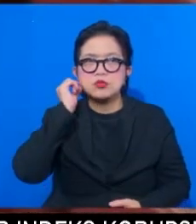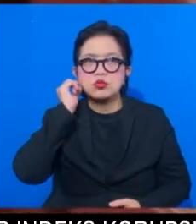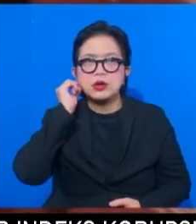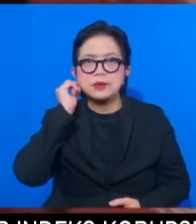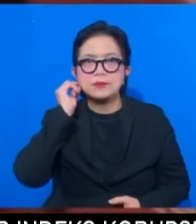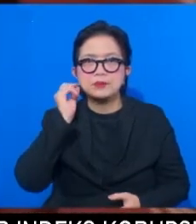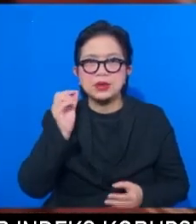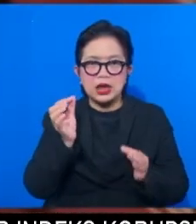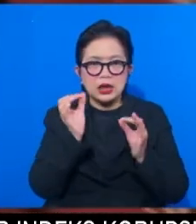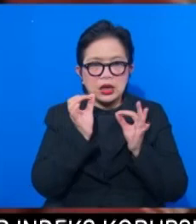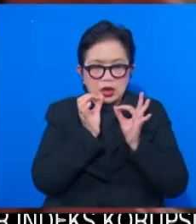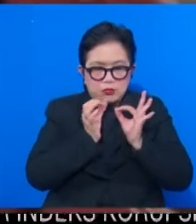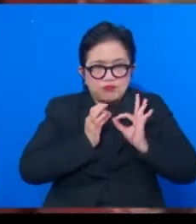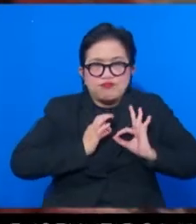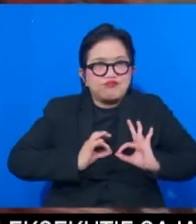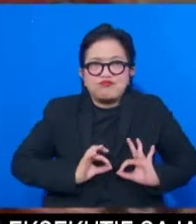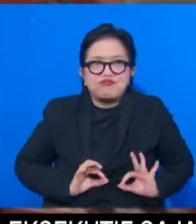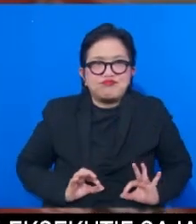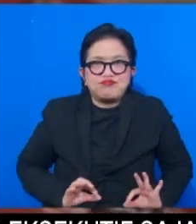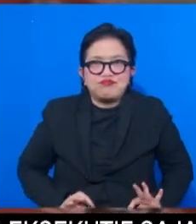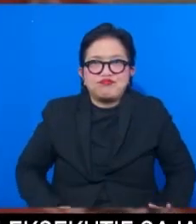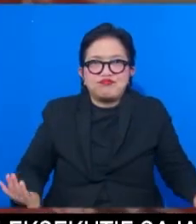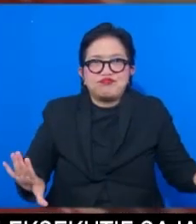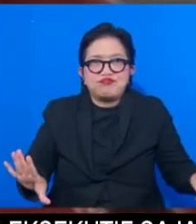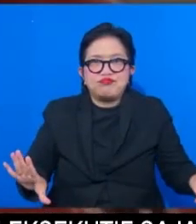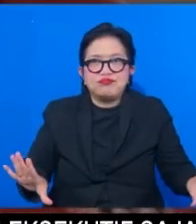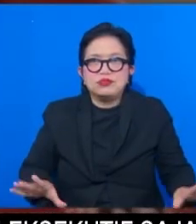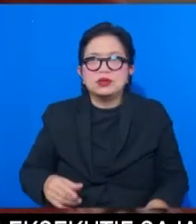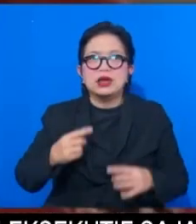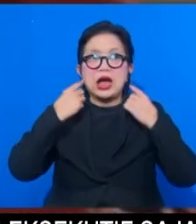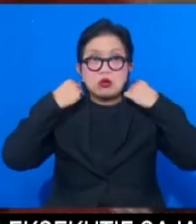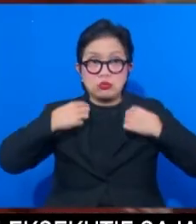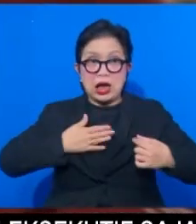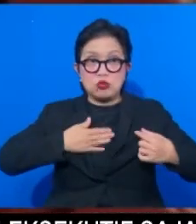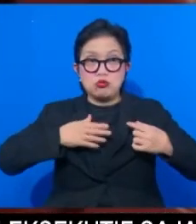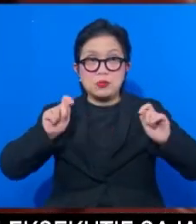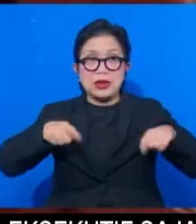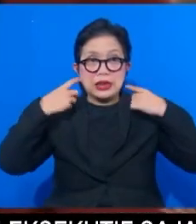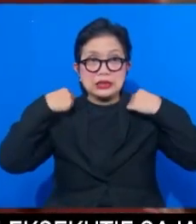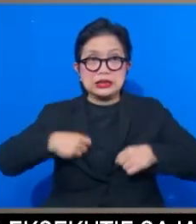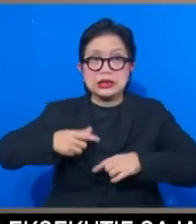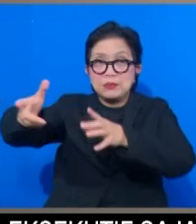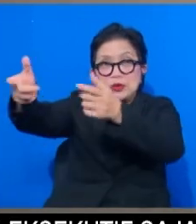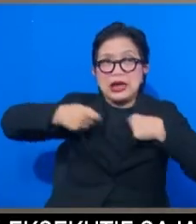busana di bawah, Bu. Dia telanjang bulat. Oh. Bahkan selendang aku mau dipinjam untuk nutupin.